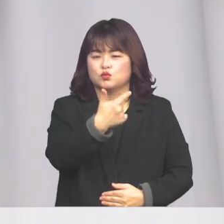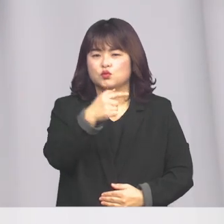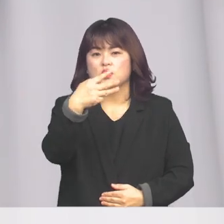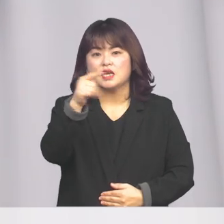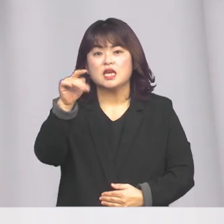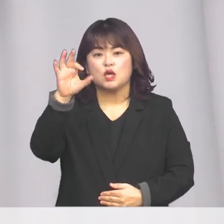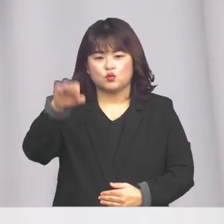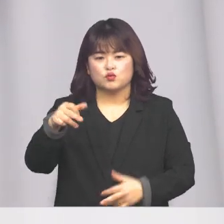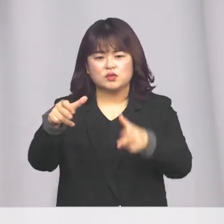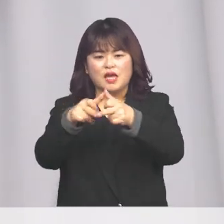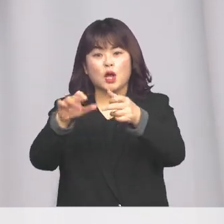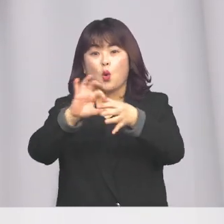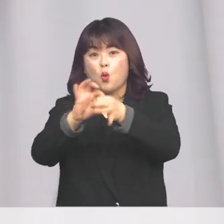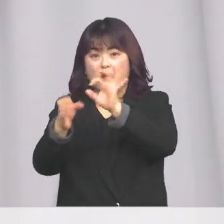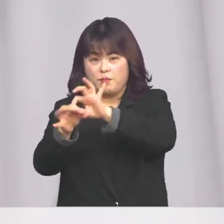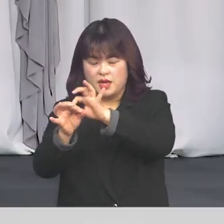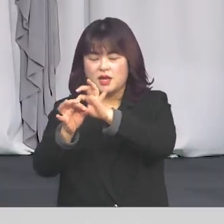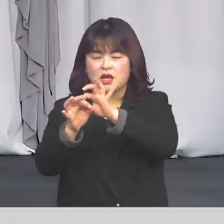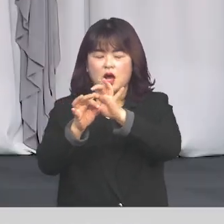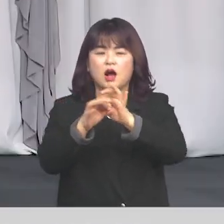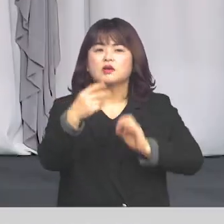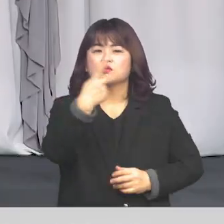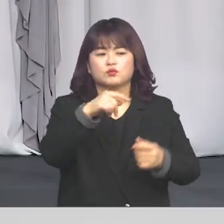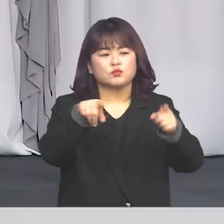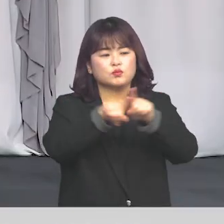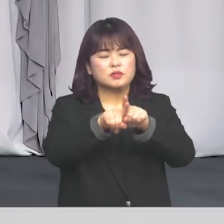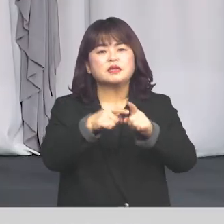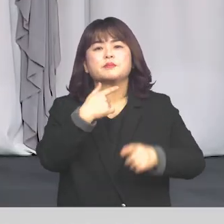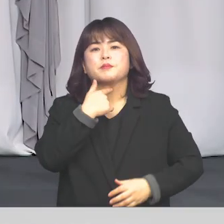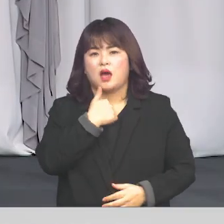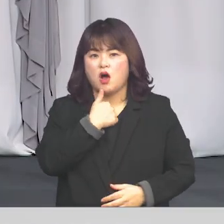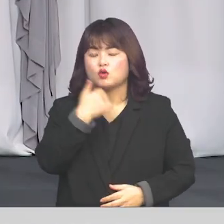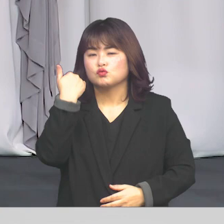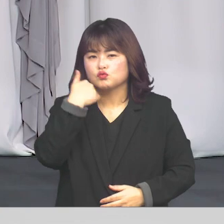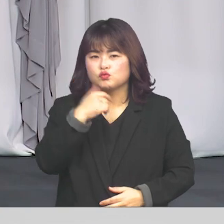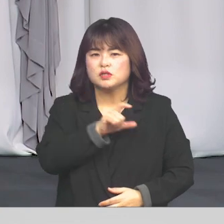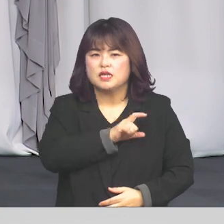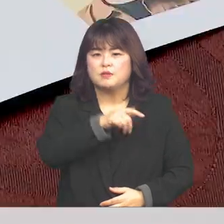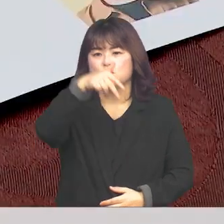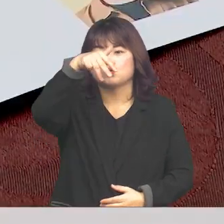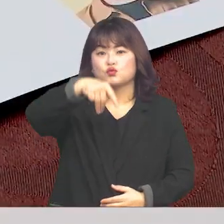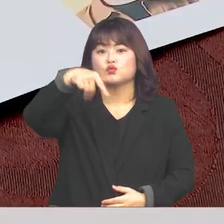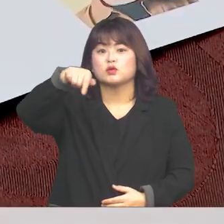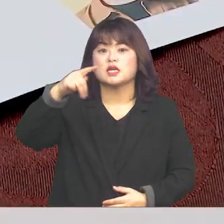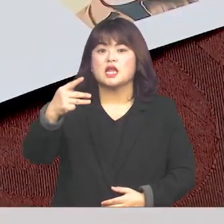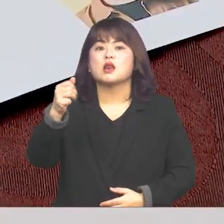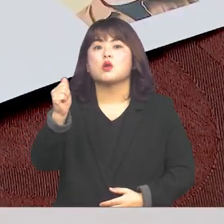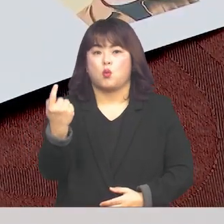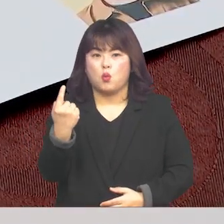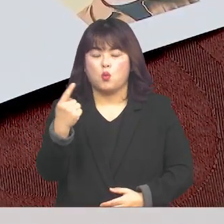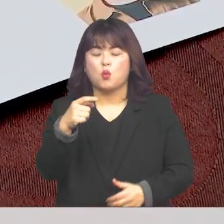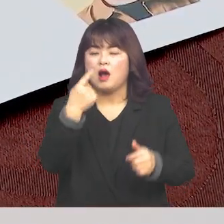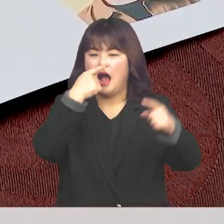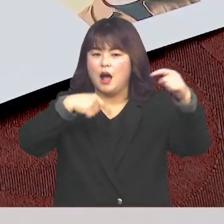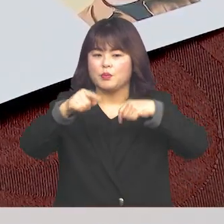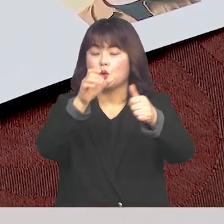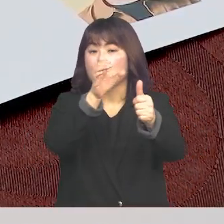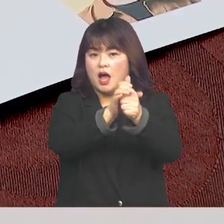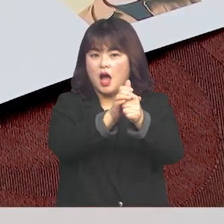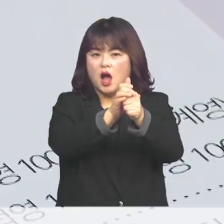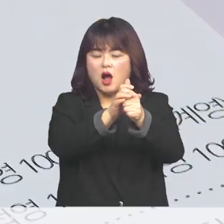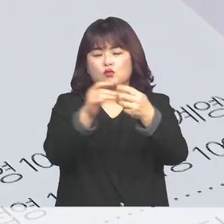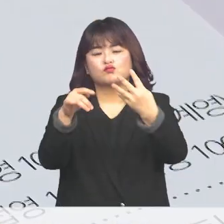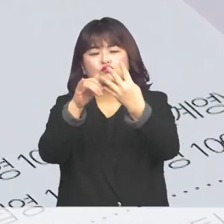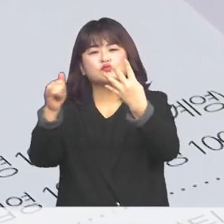리우 패럴림픽과 2021년 도쿄 패럴림픽 장애인 수영 감독을 역임한 추기로 감독이 선임됐으며